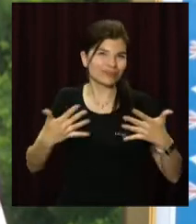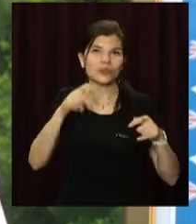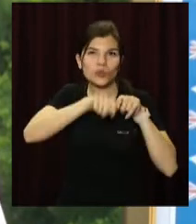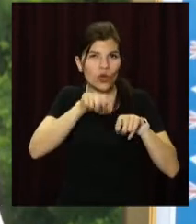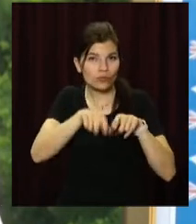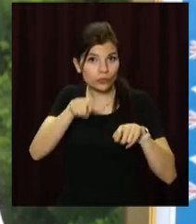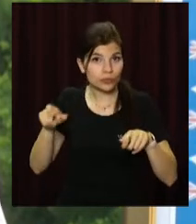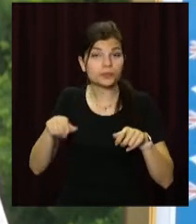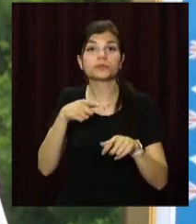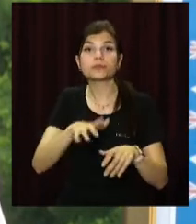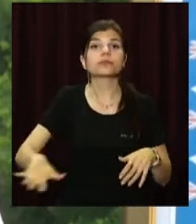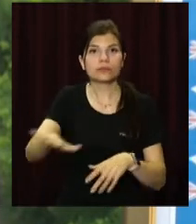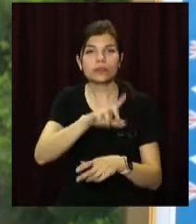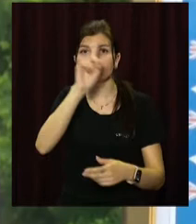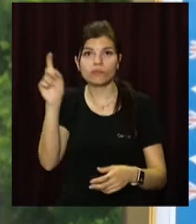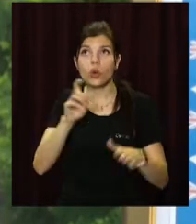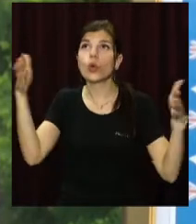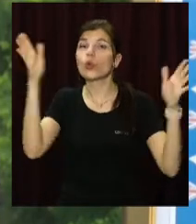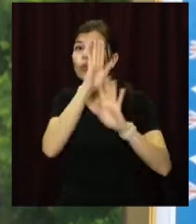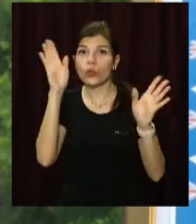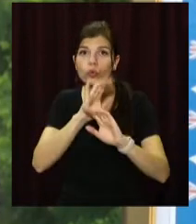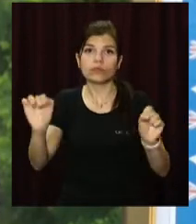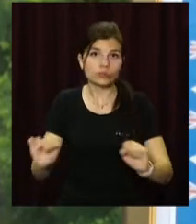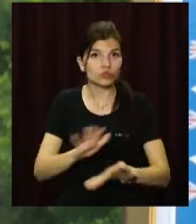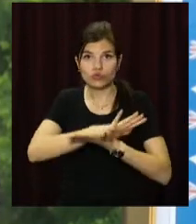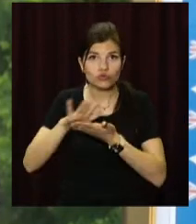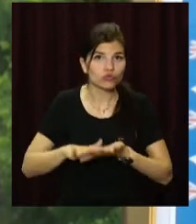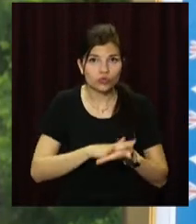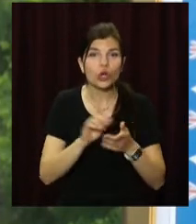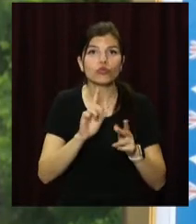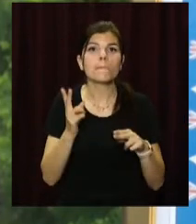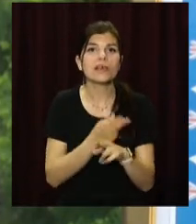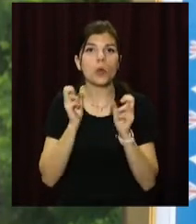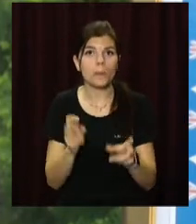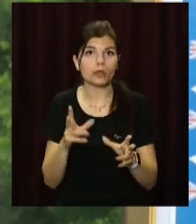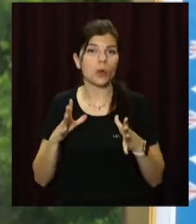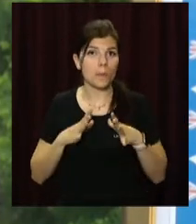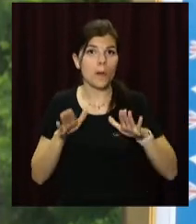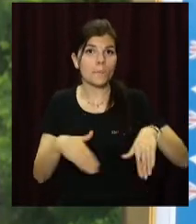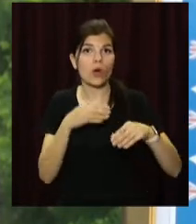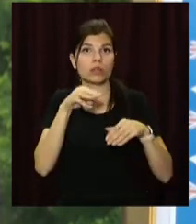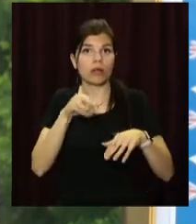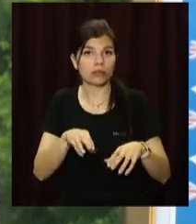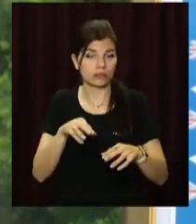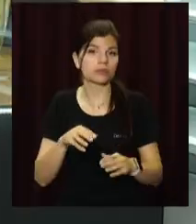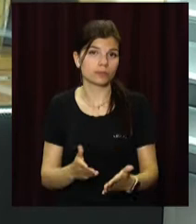Аудиторії продезінфіковані, провітрені, підготовлені для того, щоб безпечно можна було проходити